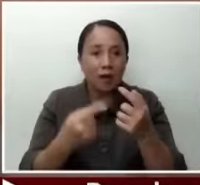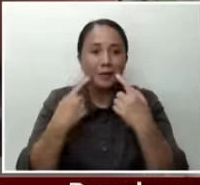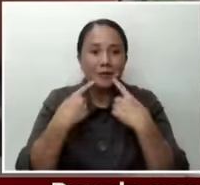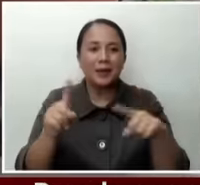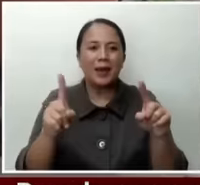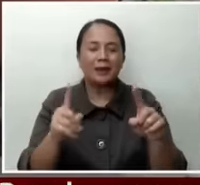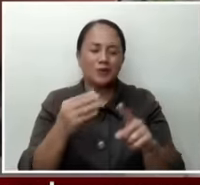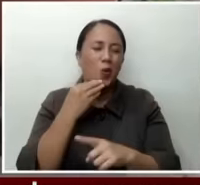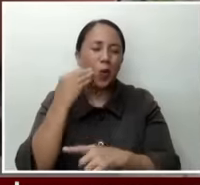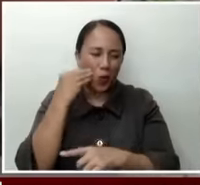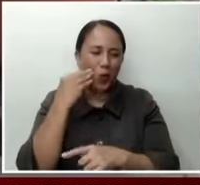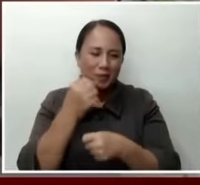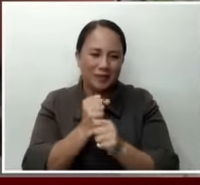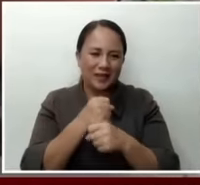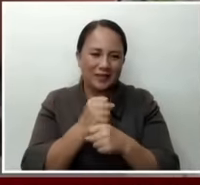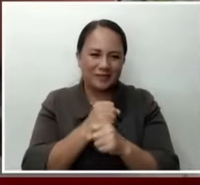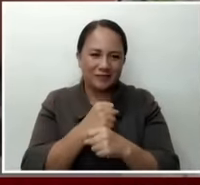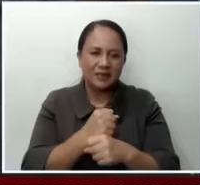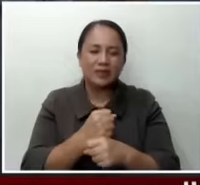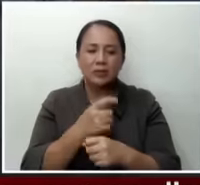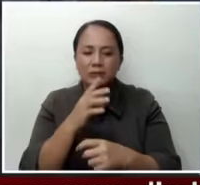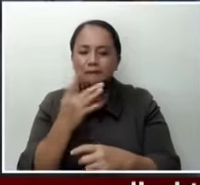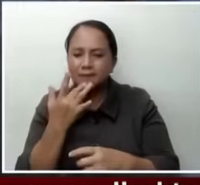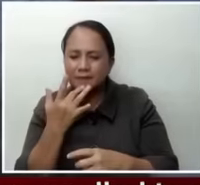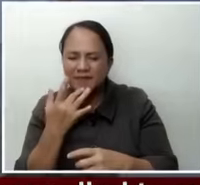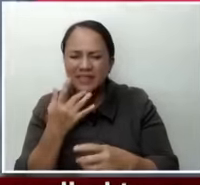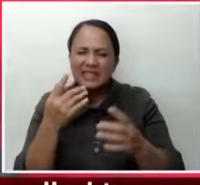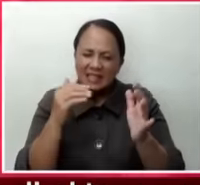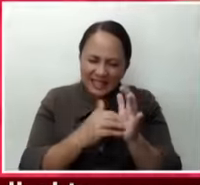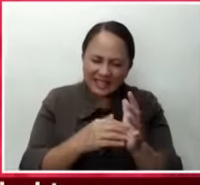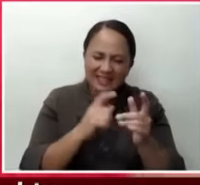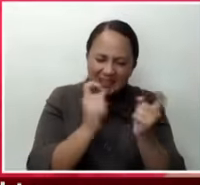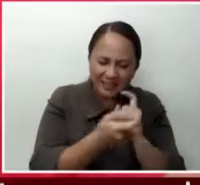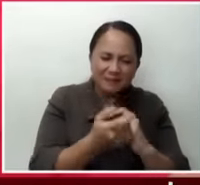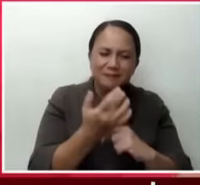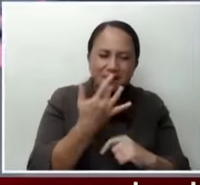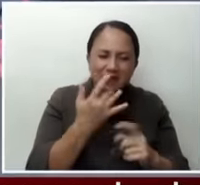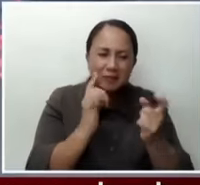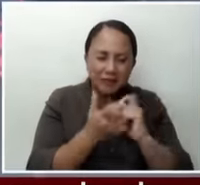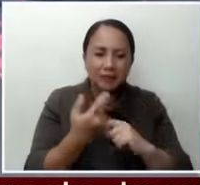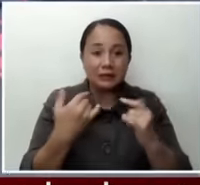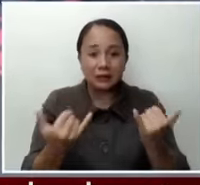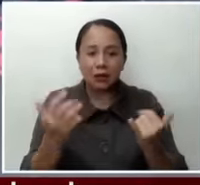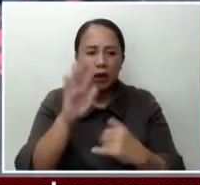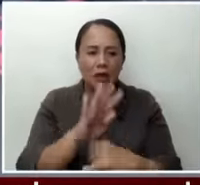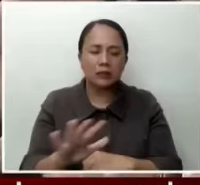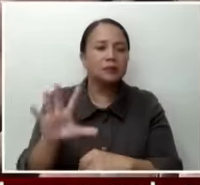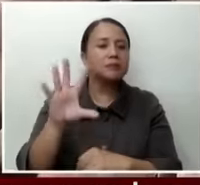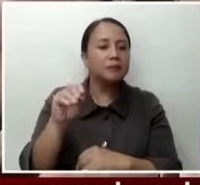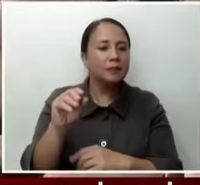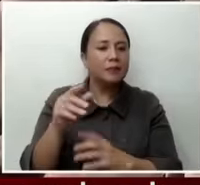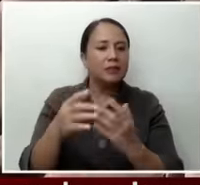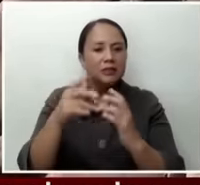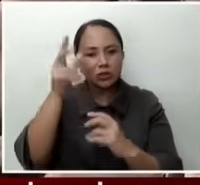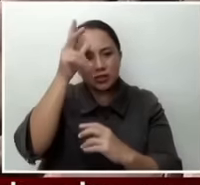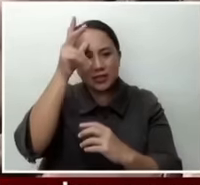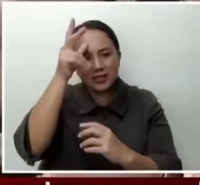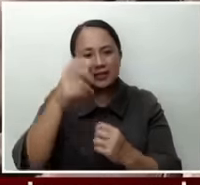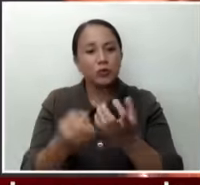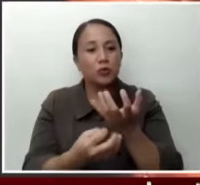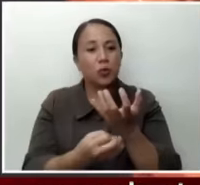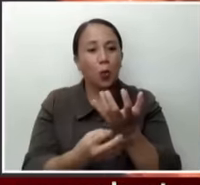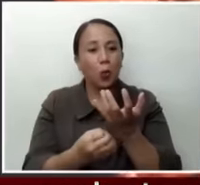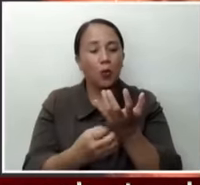recipe. Ano rin yun, trial and error. Sa ngayon, umaabot na hanggang 50 manok ang naluluto nila Doy